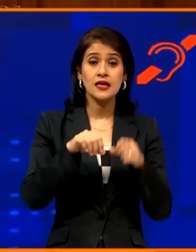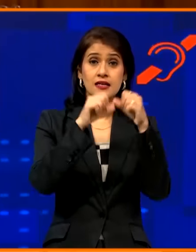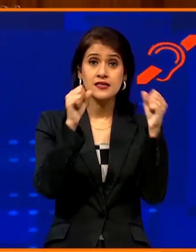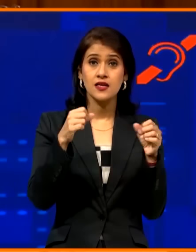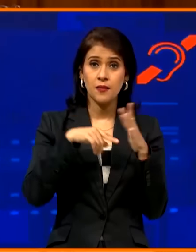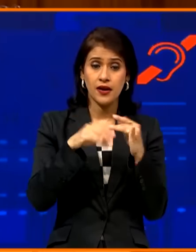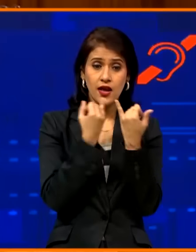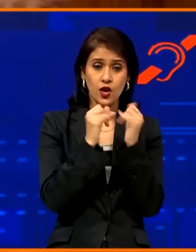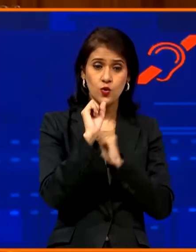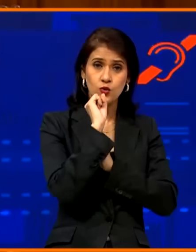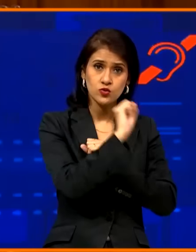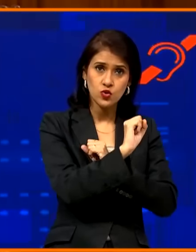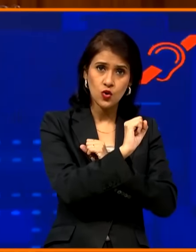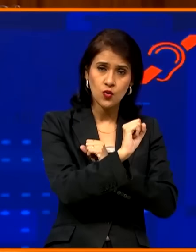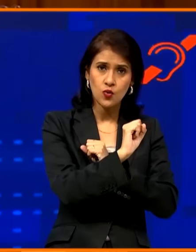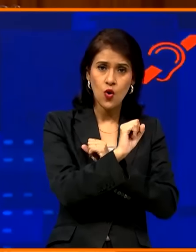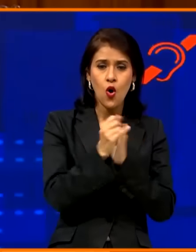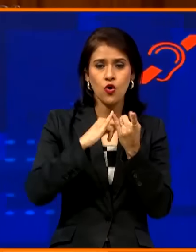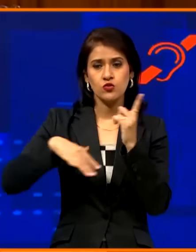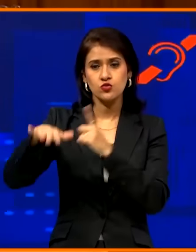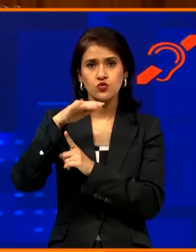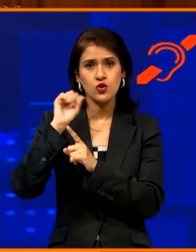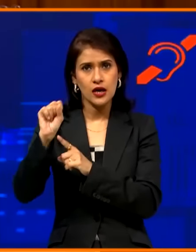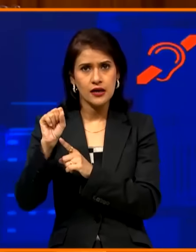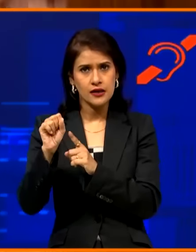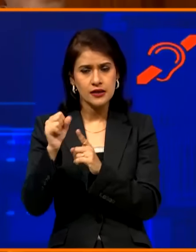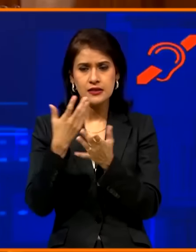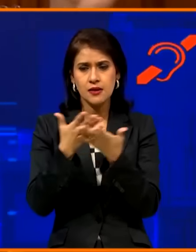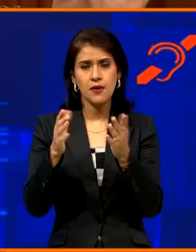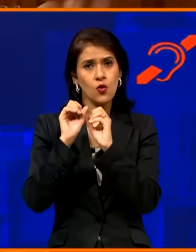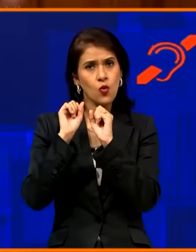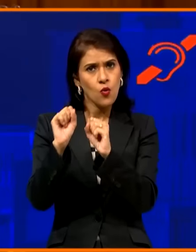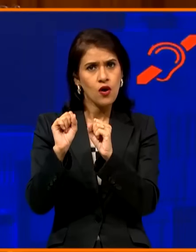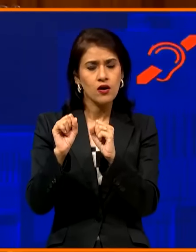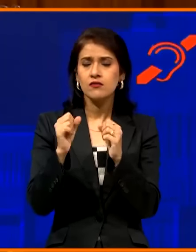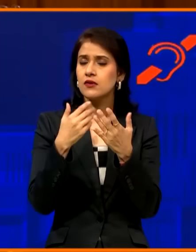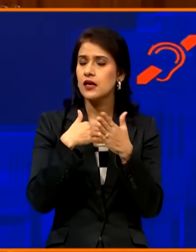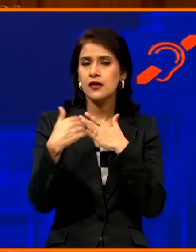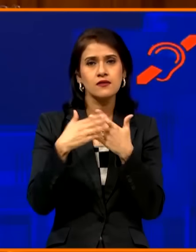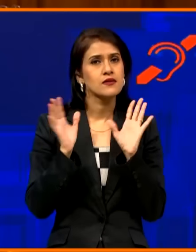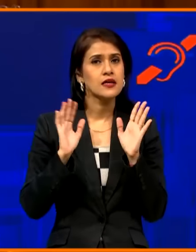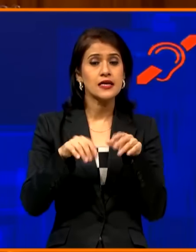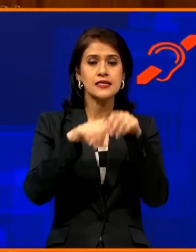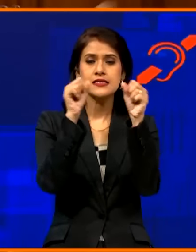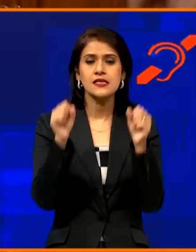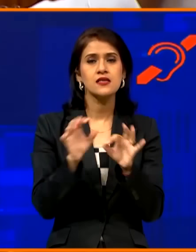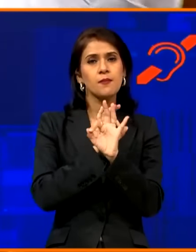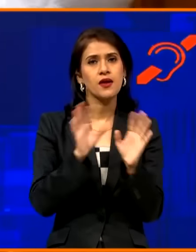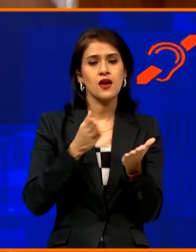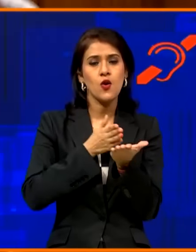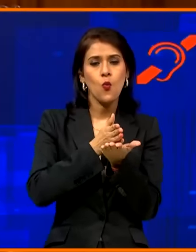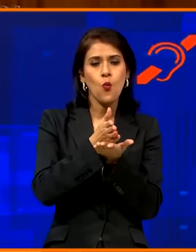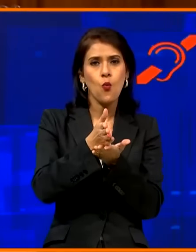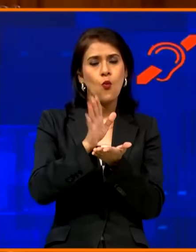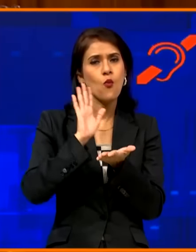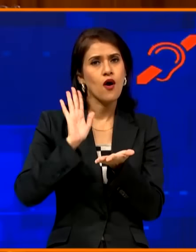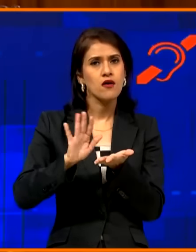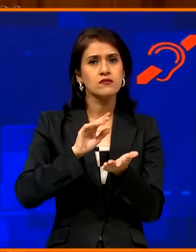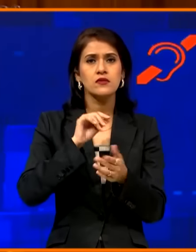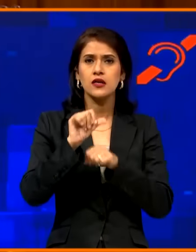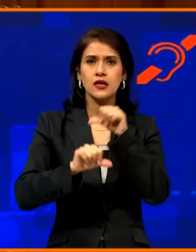इंडिविजुअल का हो और चाहे सोसाइटी की हो किसी की सबके लिए एक कानून एक सिस्टम मौजूद है उसके ऊपर इंप्लीमेंटेशन होना